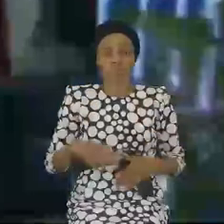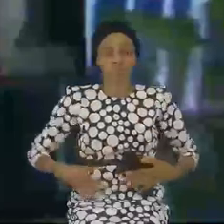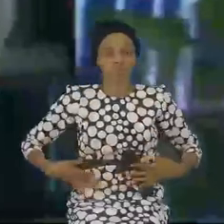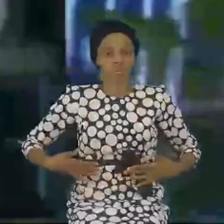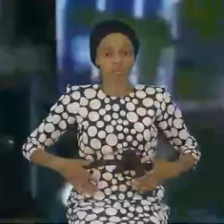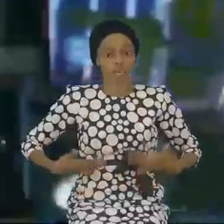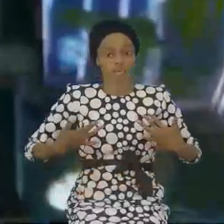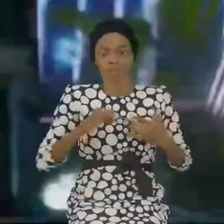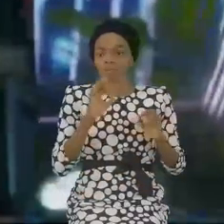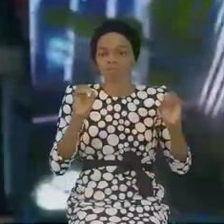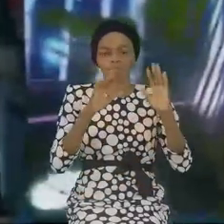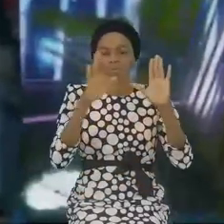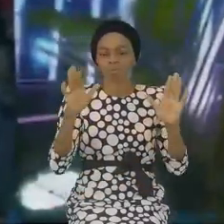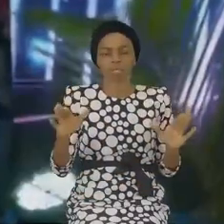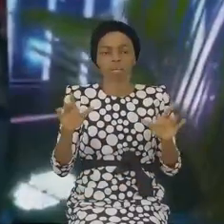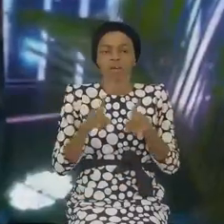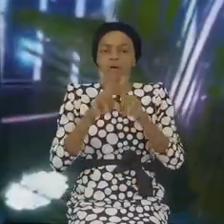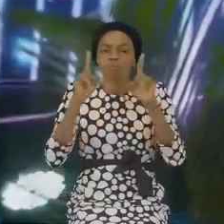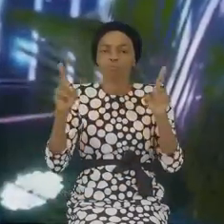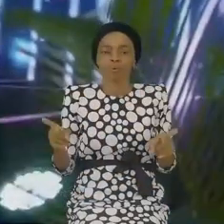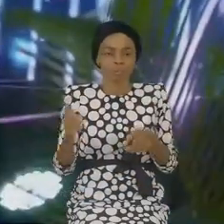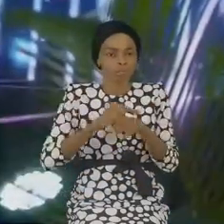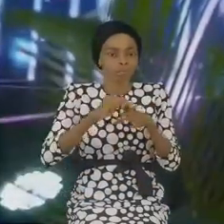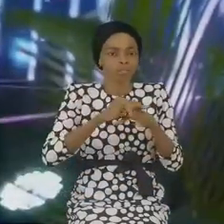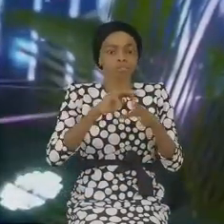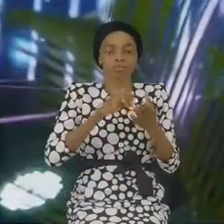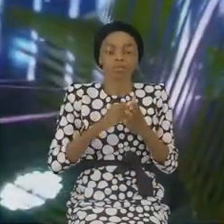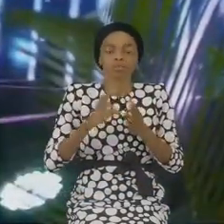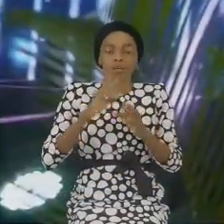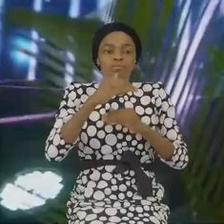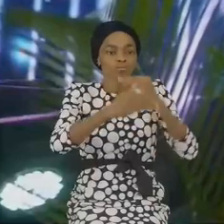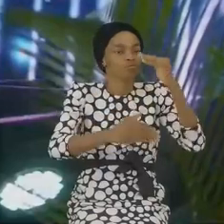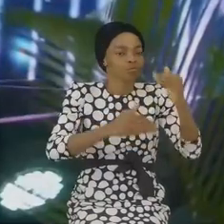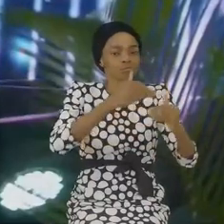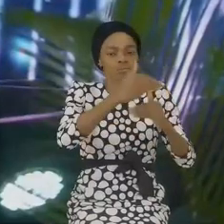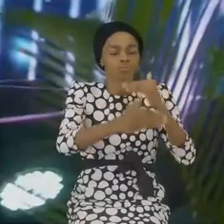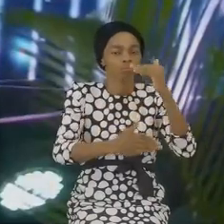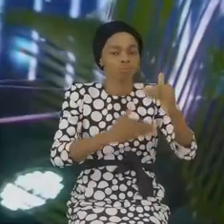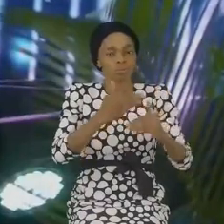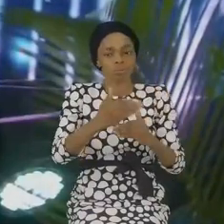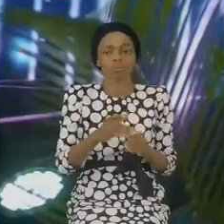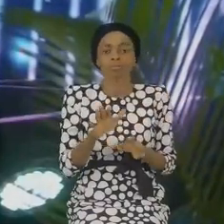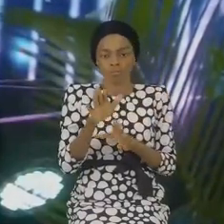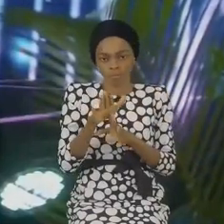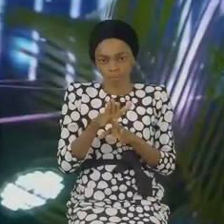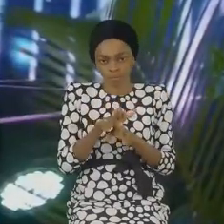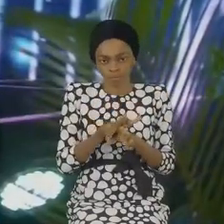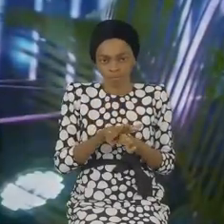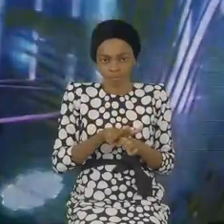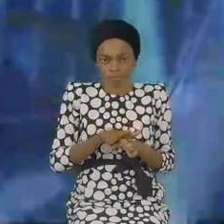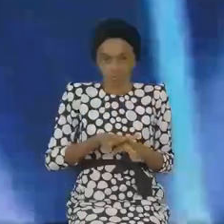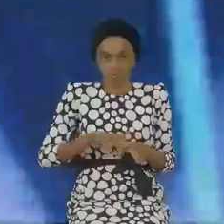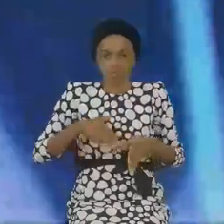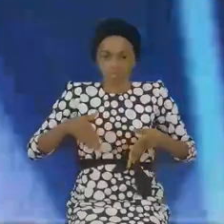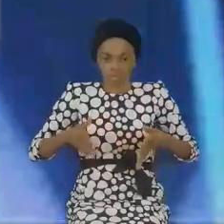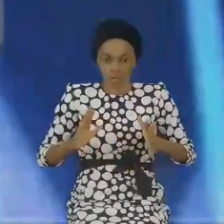rien d'important. Mais le ministère galope, évolue, ralentit, revient et